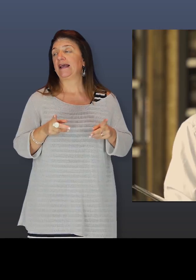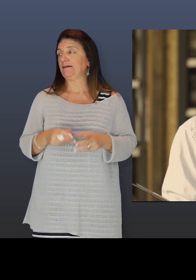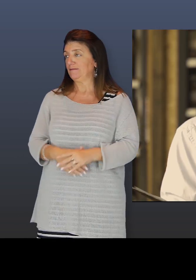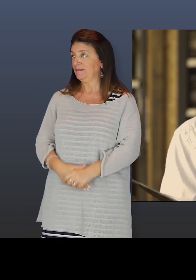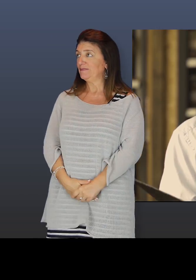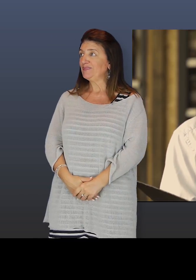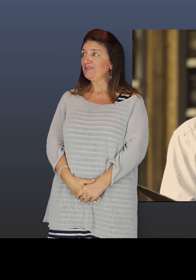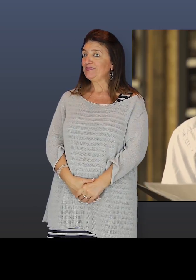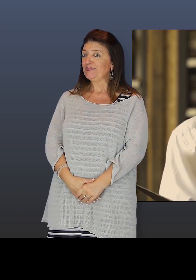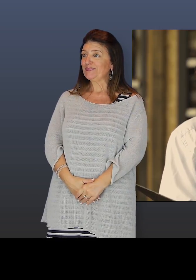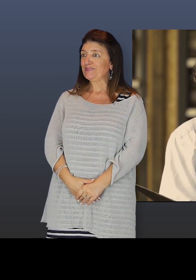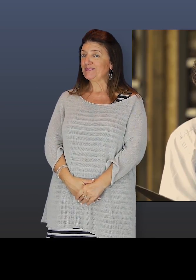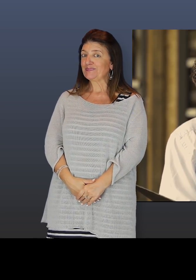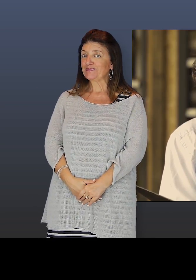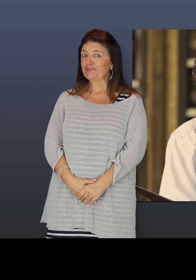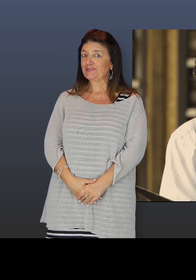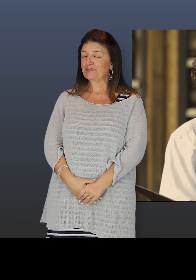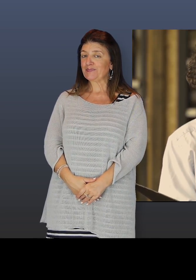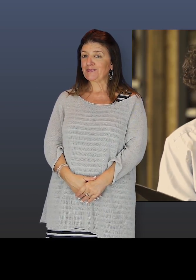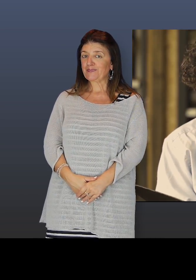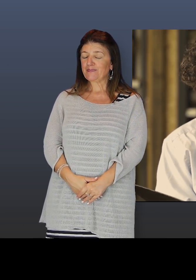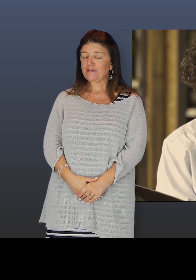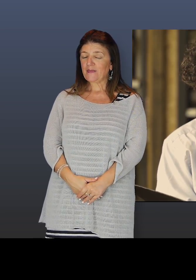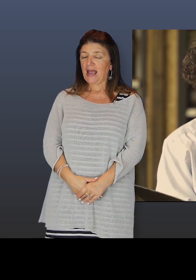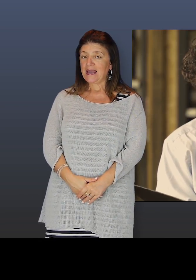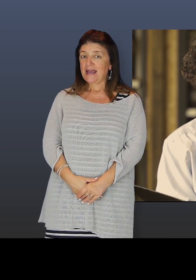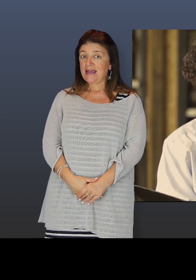Poi guarda il piatto che sta mangiando un altro cliente.